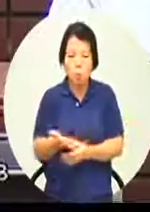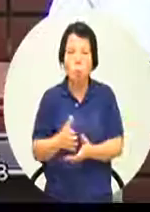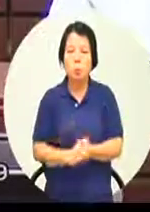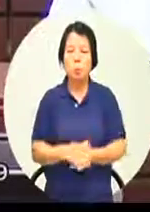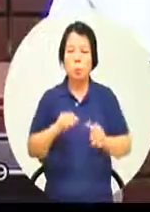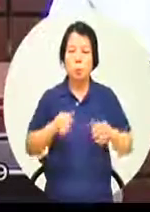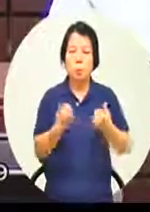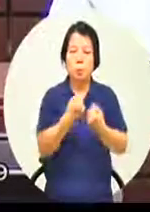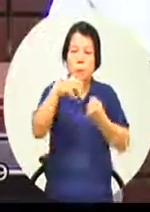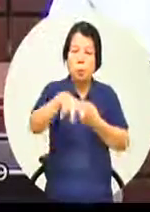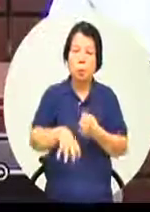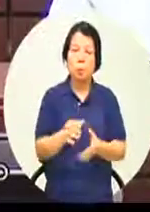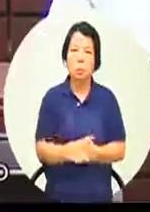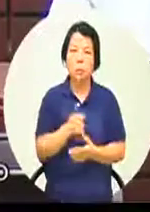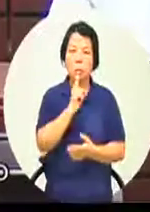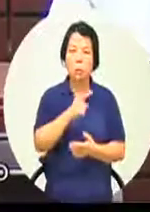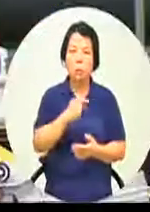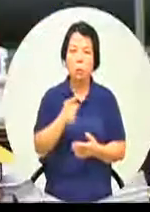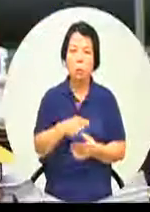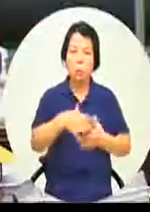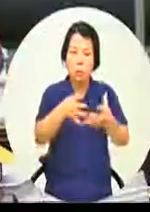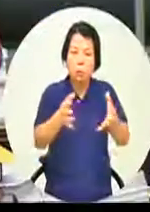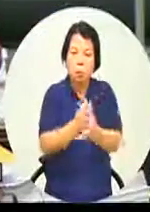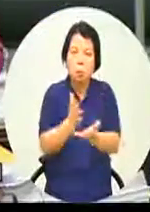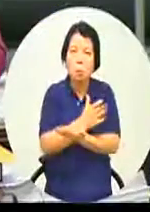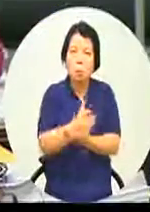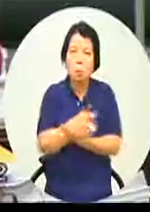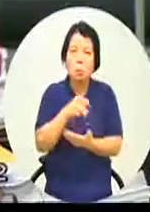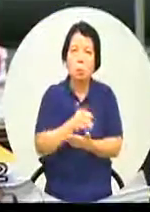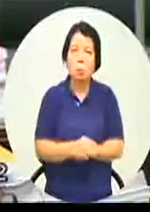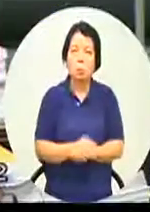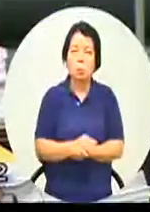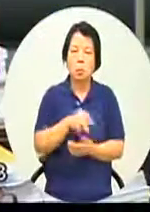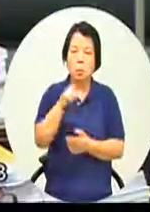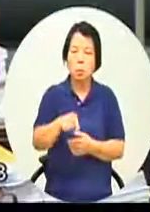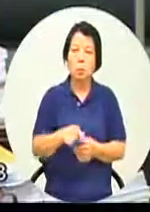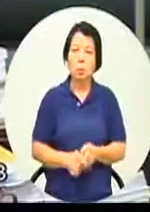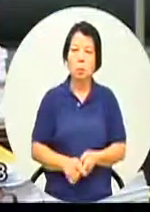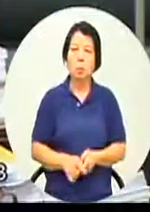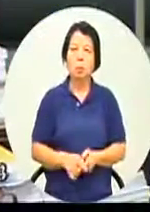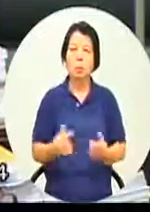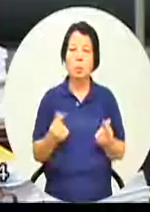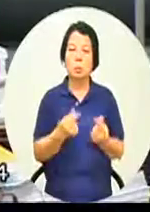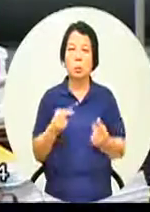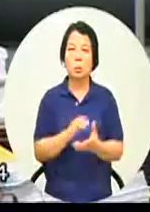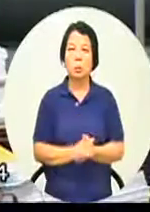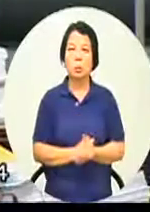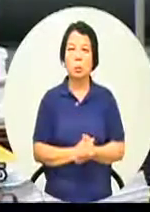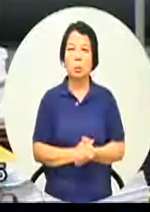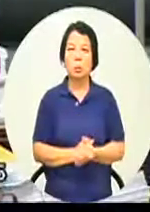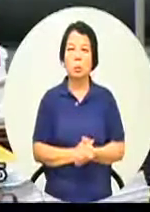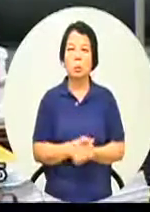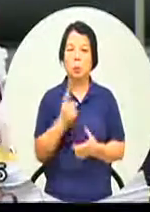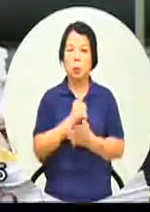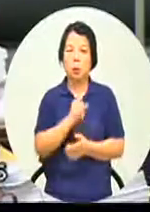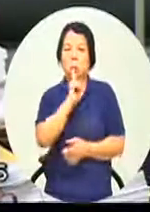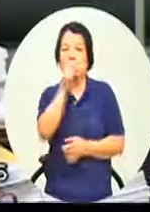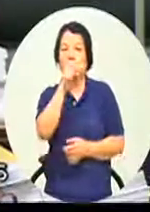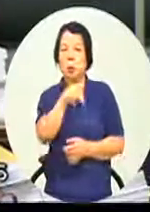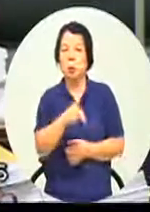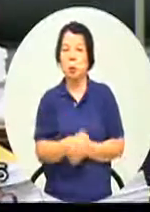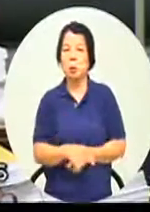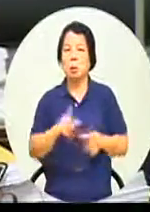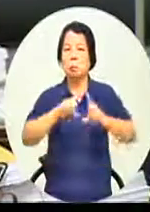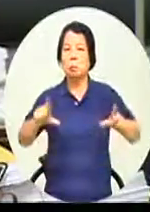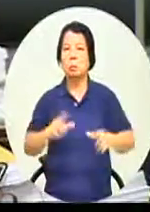堂说别人说这个团体有对你们有攻击性的话语，那么这样子很像，我觉得这样是一个很大的控告。 没有，我没